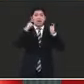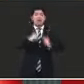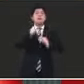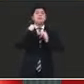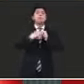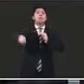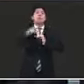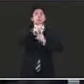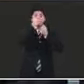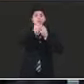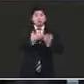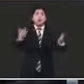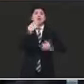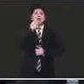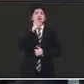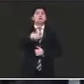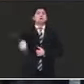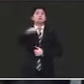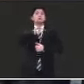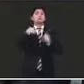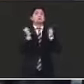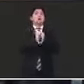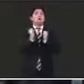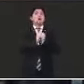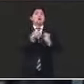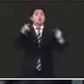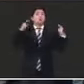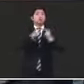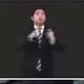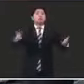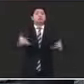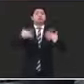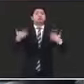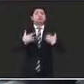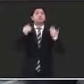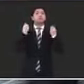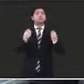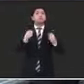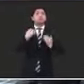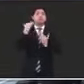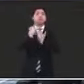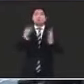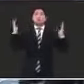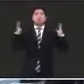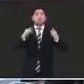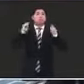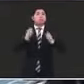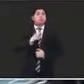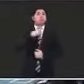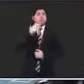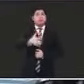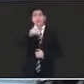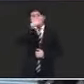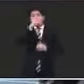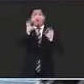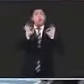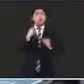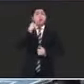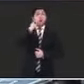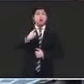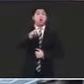bahçesinde gençlerimizle bir araya gelerek coşkulu bir program gerçekleştirdik Perşembe günü